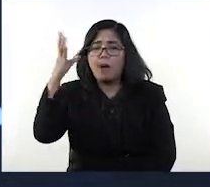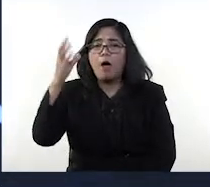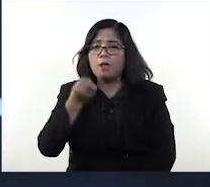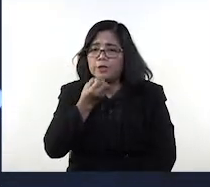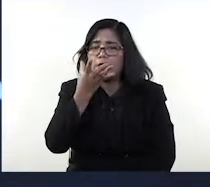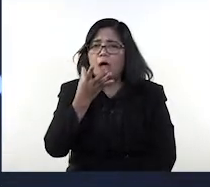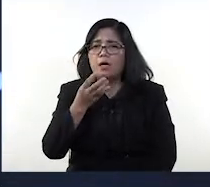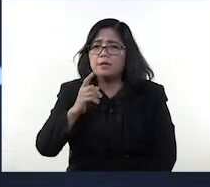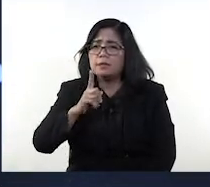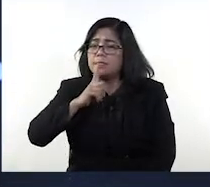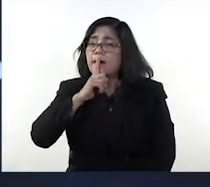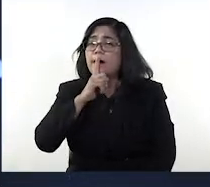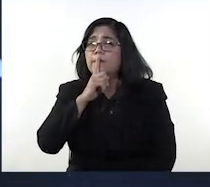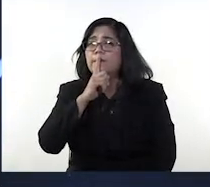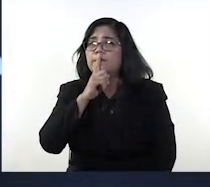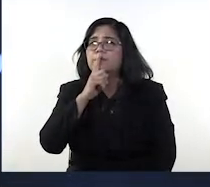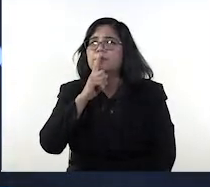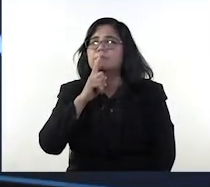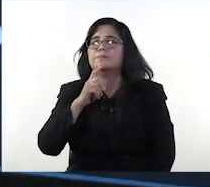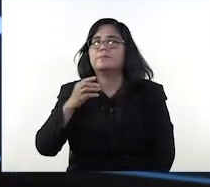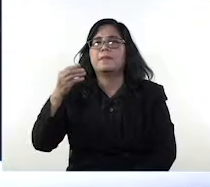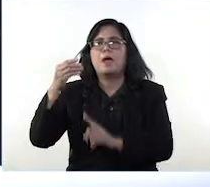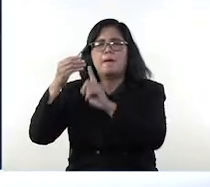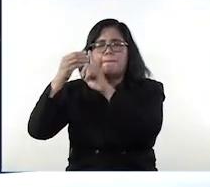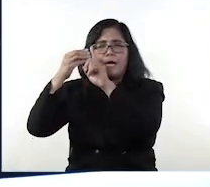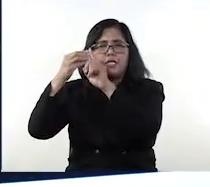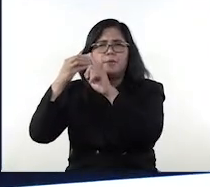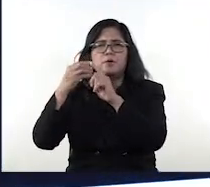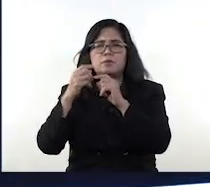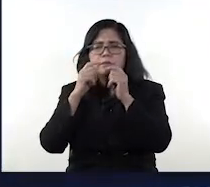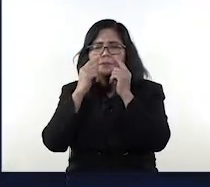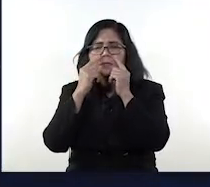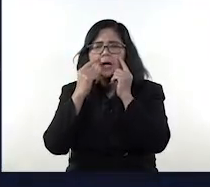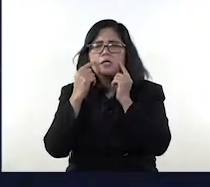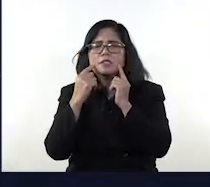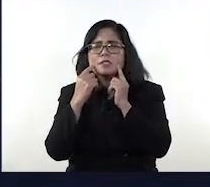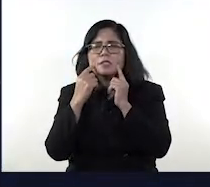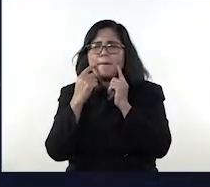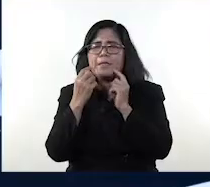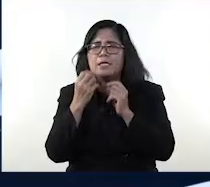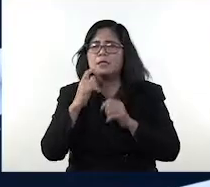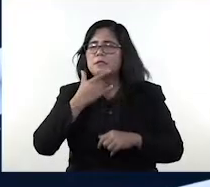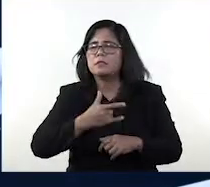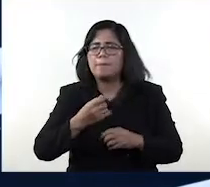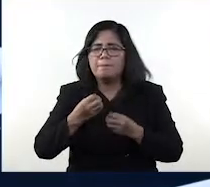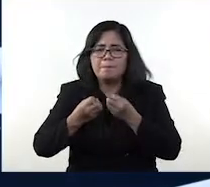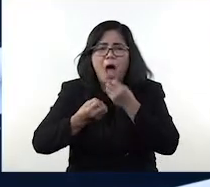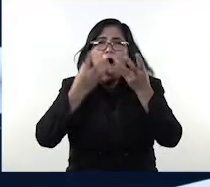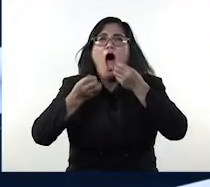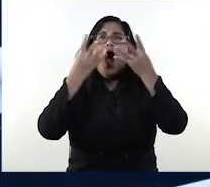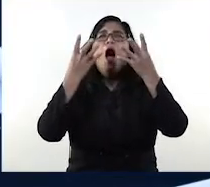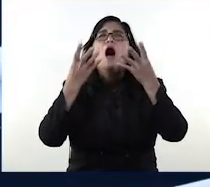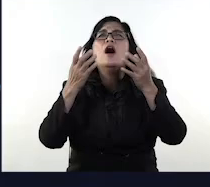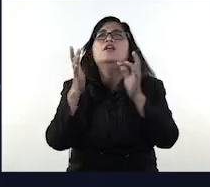Hai dengan air mata yang mengalir di pipinya Hai firman Tuhan bilang dia berteriak lebih keras lagi a sinner